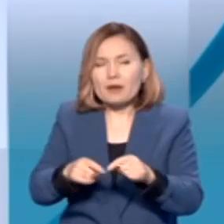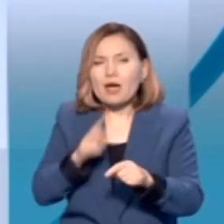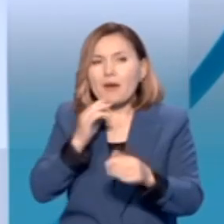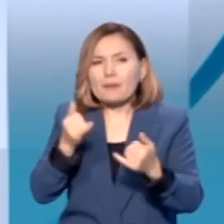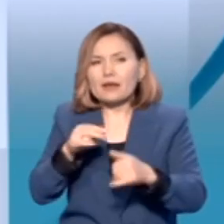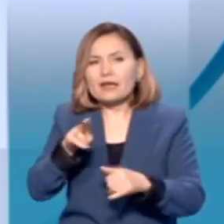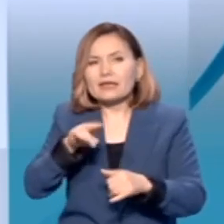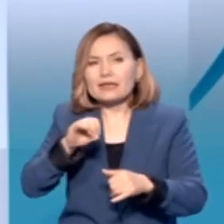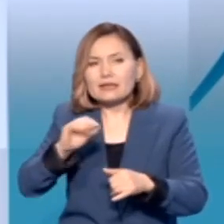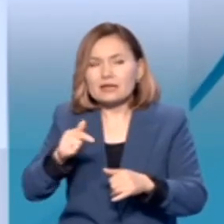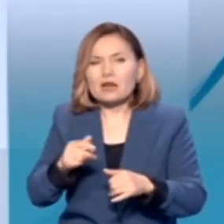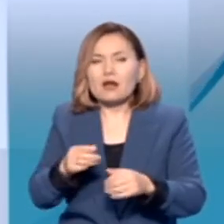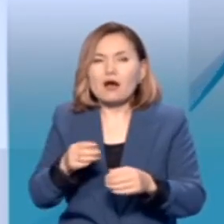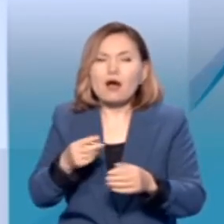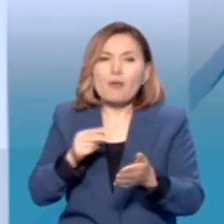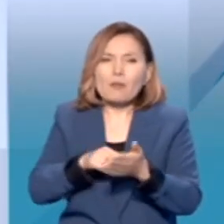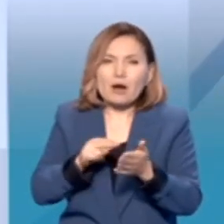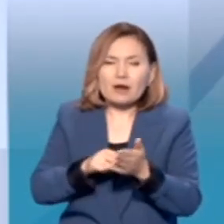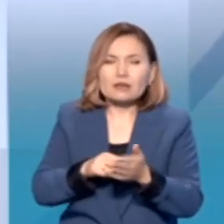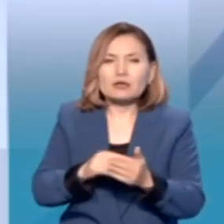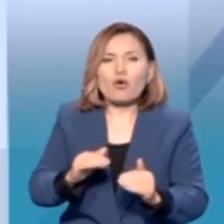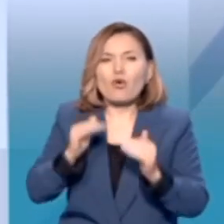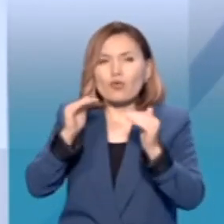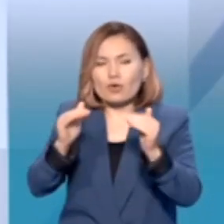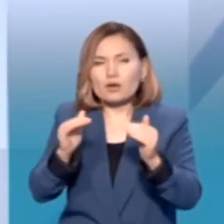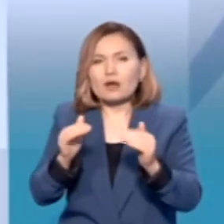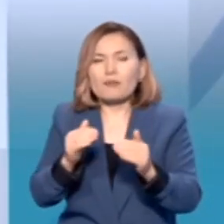мен дизель отының бағасы керісінше өсті дейді